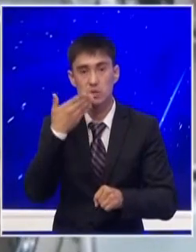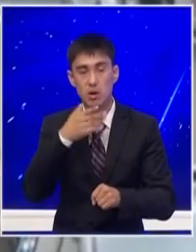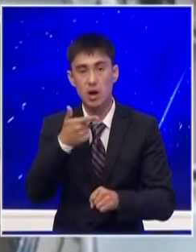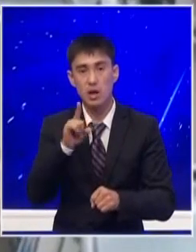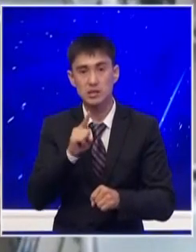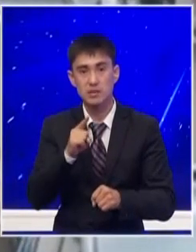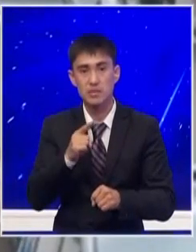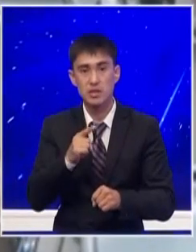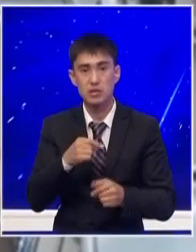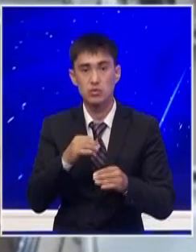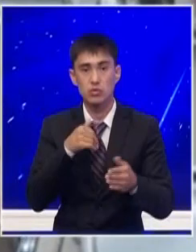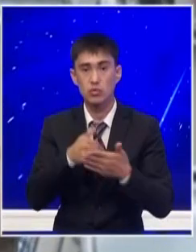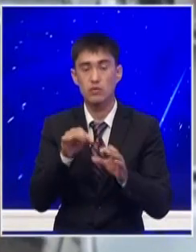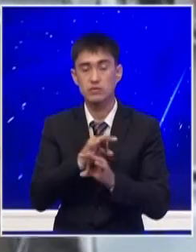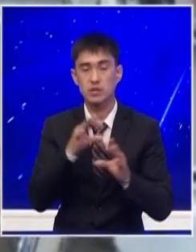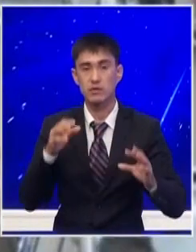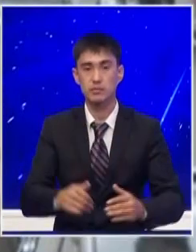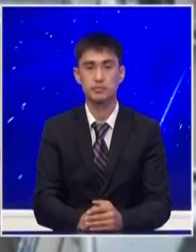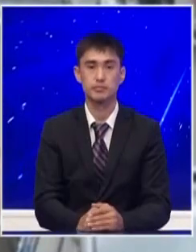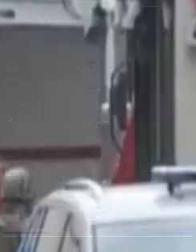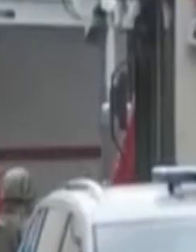газа незадолго до взрыва.